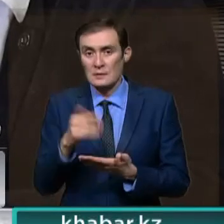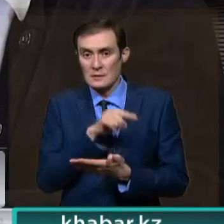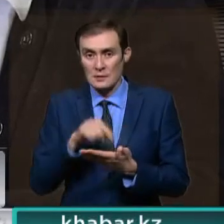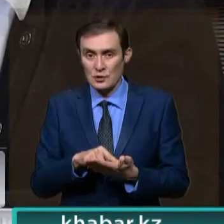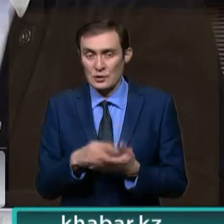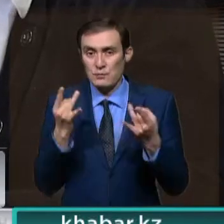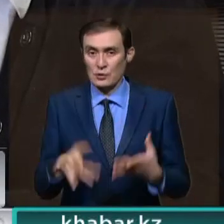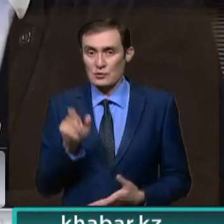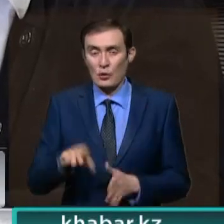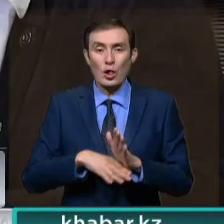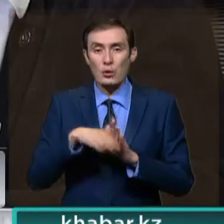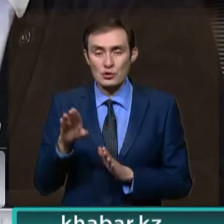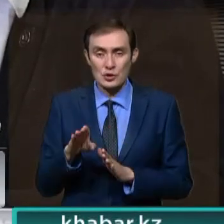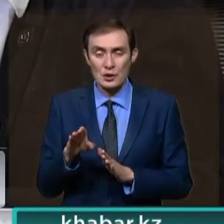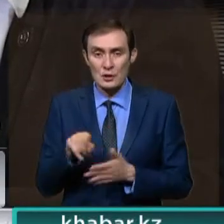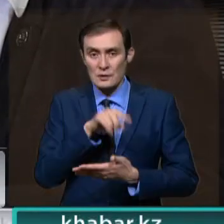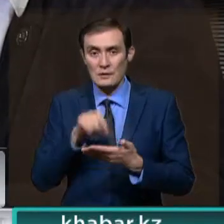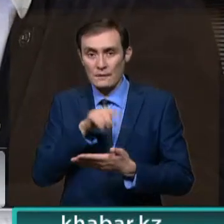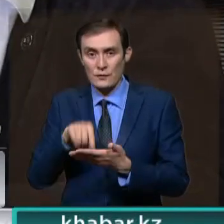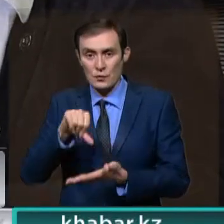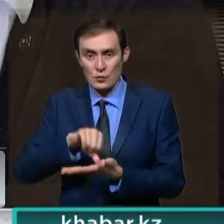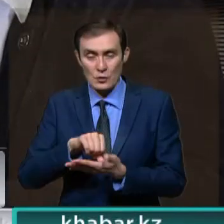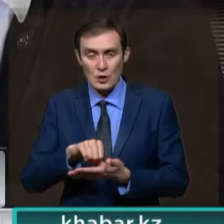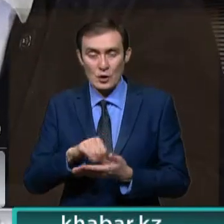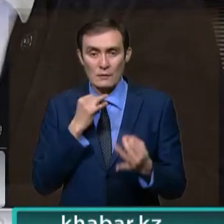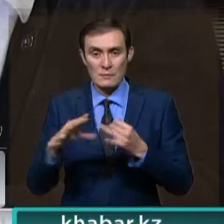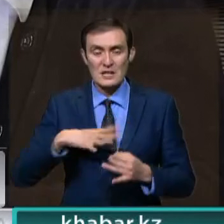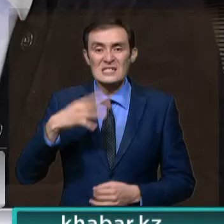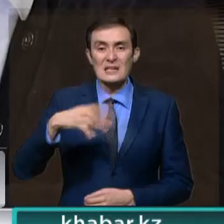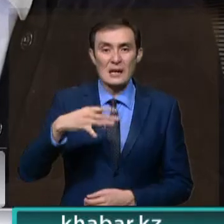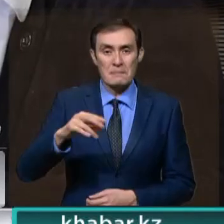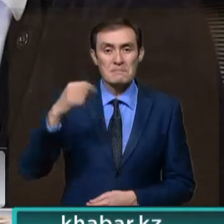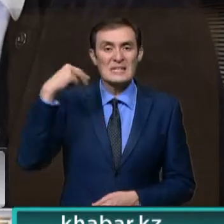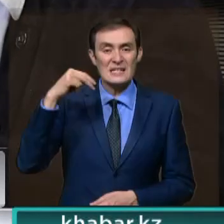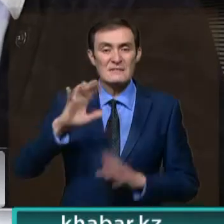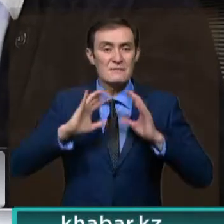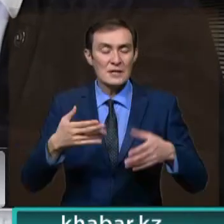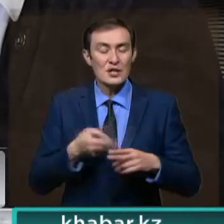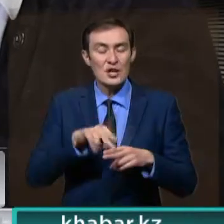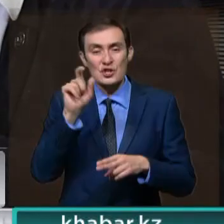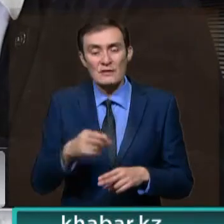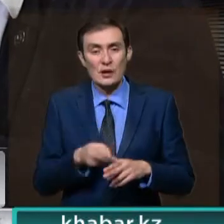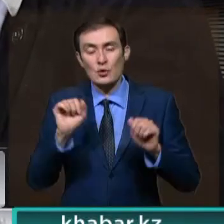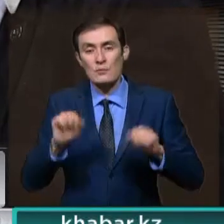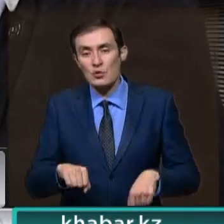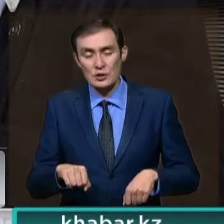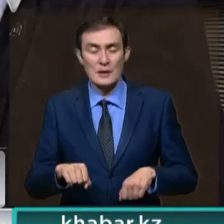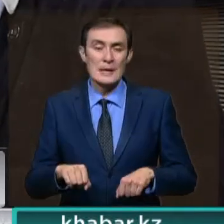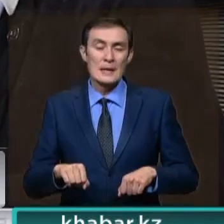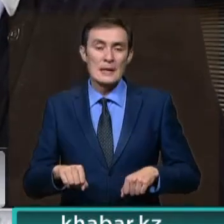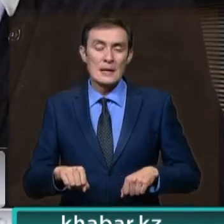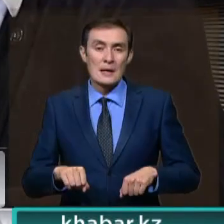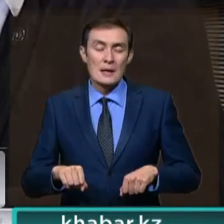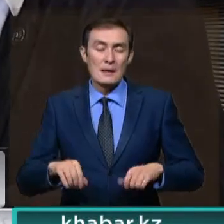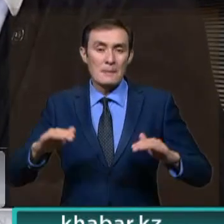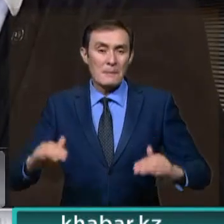не абы кто. Лучший интервьюер, который более 40 президентов интервьюировал в мире. И человек, который может подняться